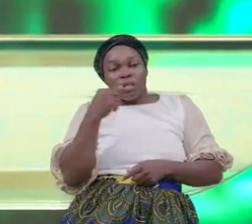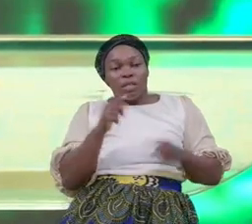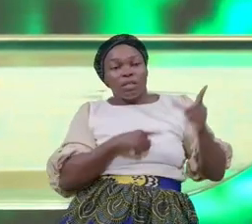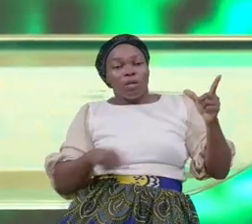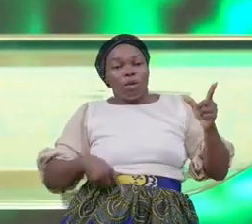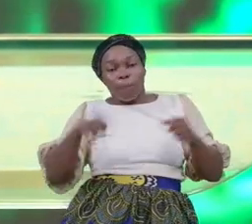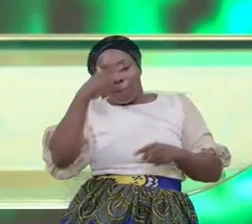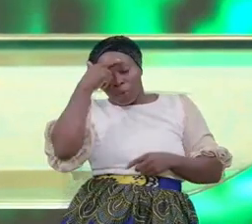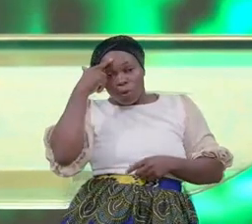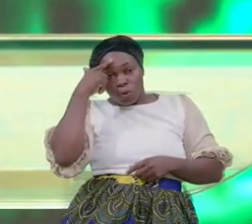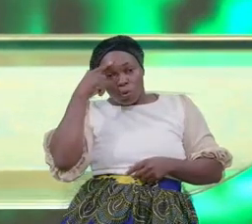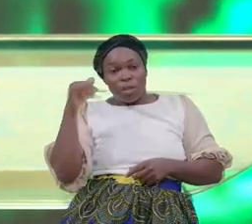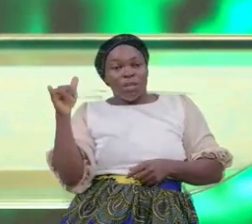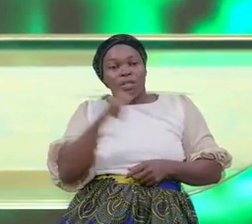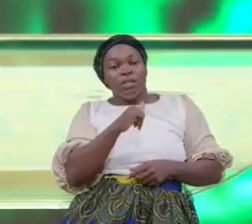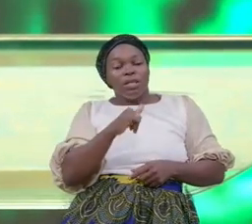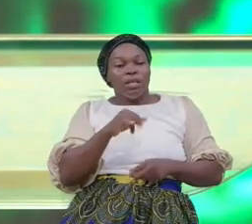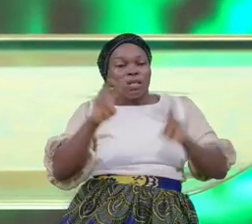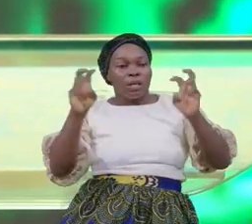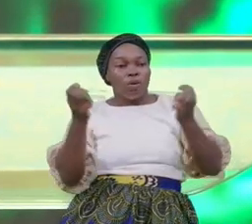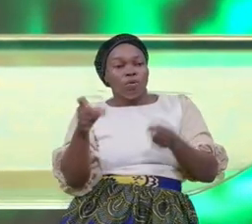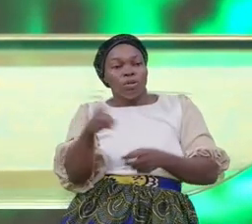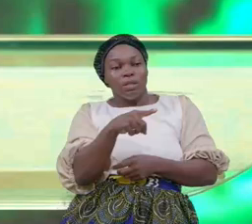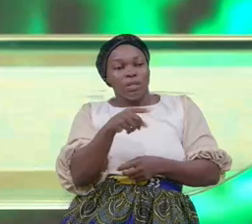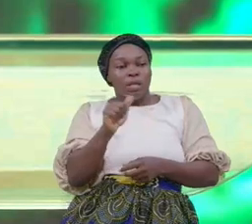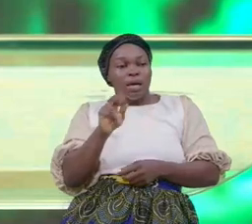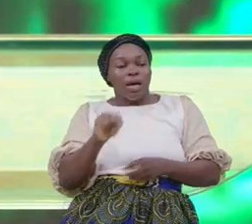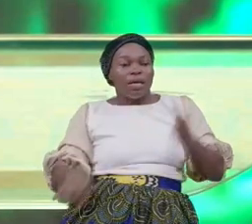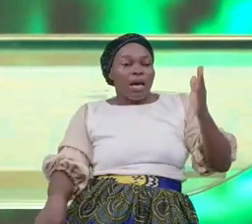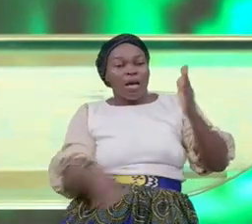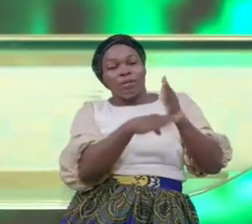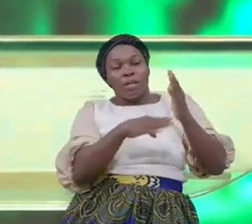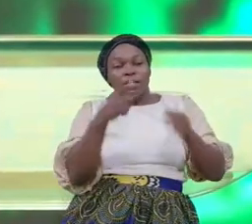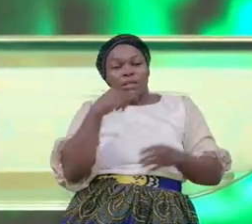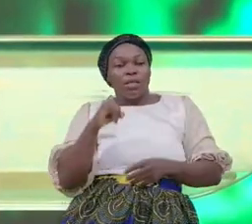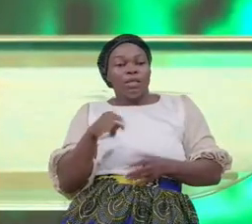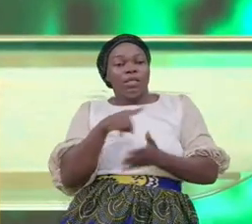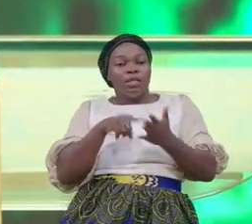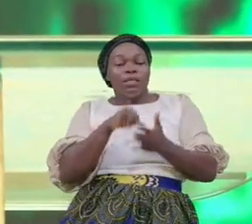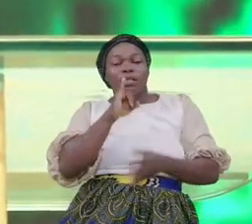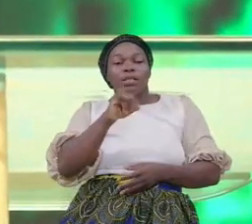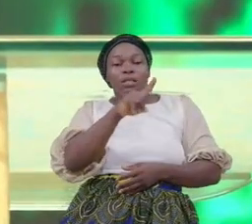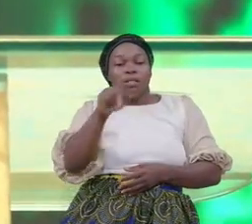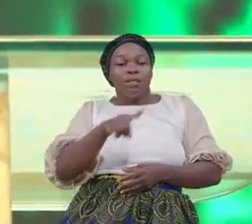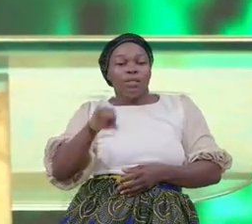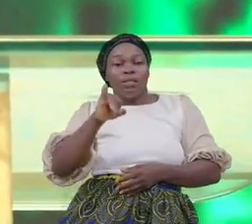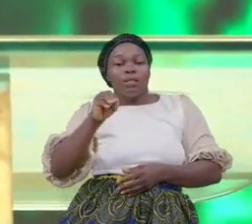la repoussée, cette Sion dont nul ne prend souci.